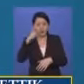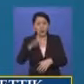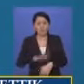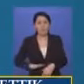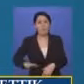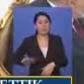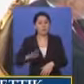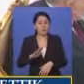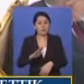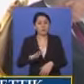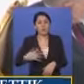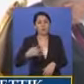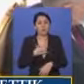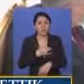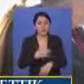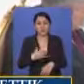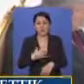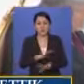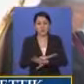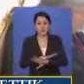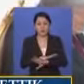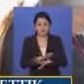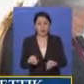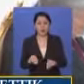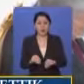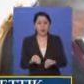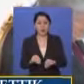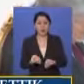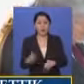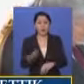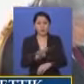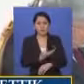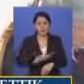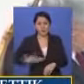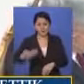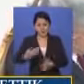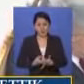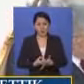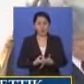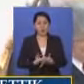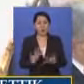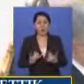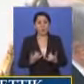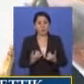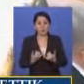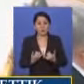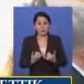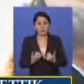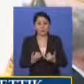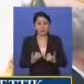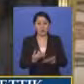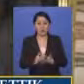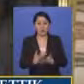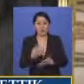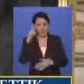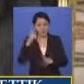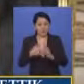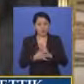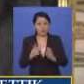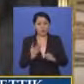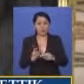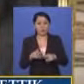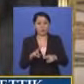бұдан асқан қастерлі құндылық жоқ. Оны ең қымбат қазынаға, ең асыл аманатқа балаймыз.